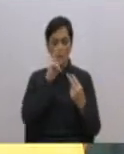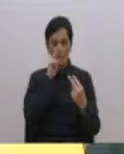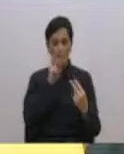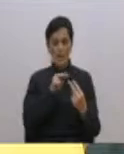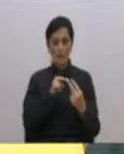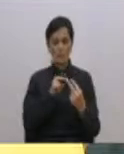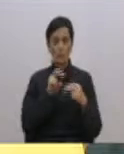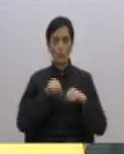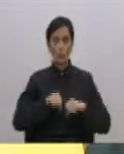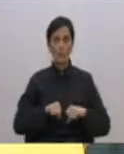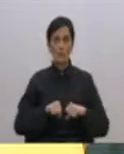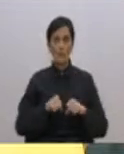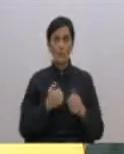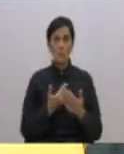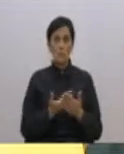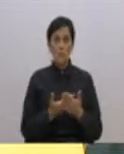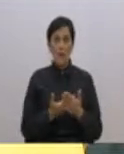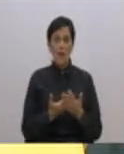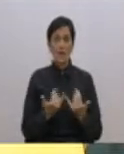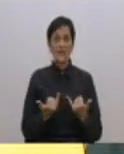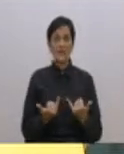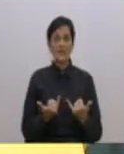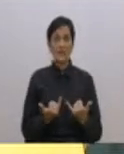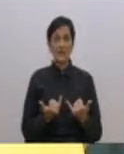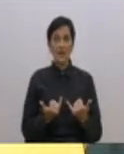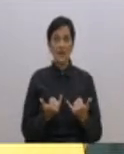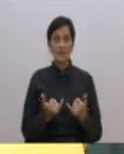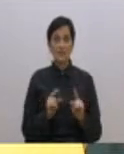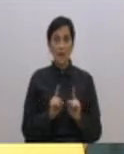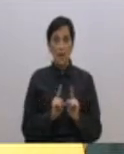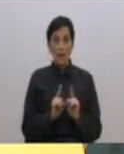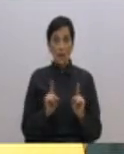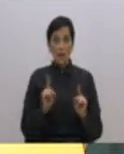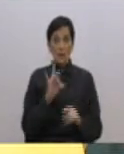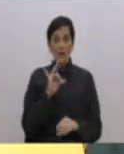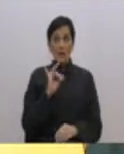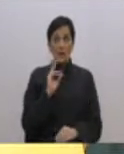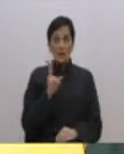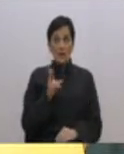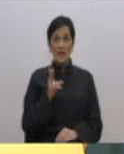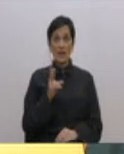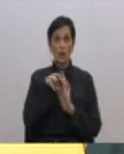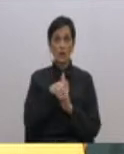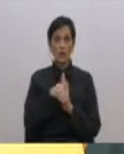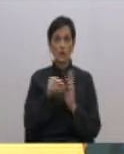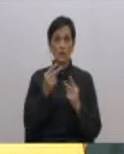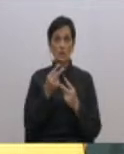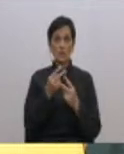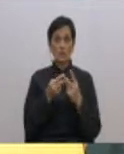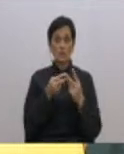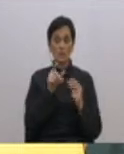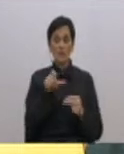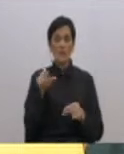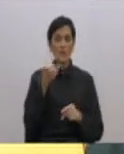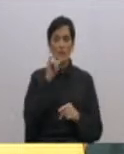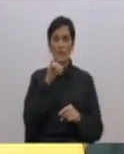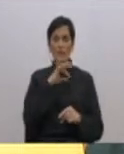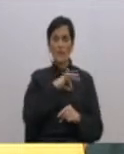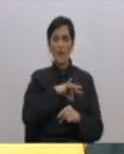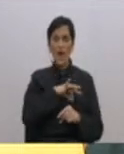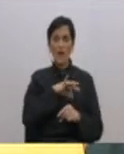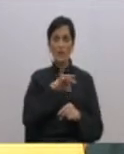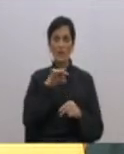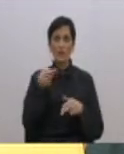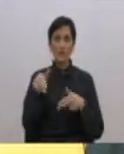უფლებით. მაგალითად დღეს განსაკუთრებული რისკის დაწესებულებებში ვერ სარგებლობენ ვიდეო